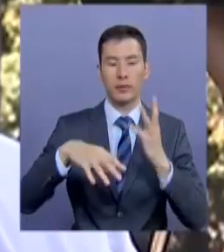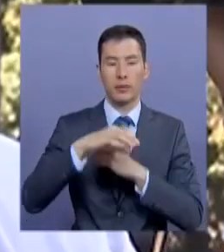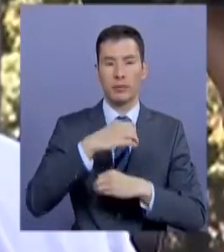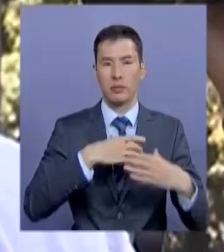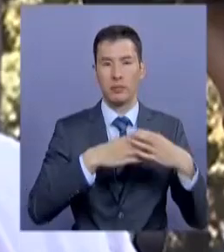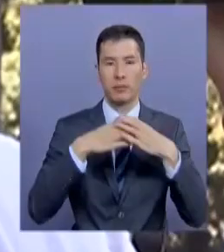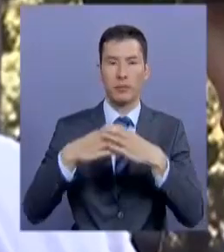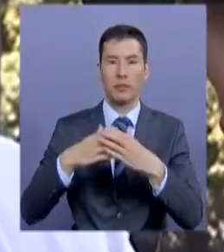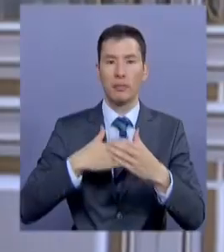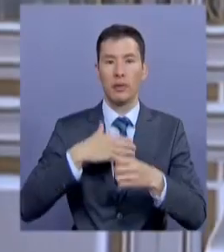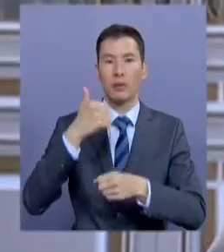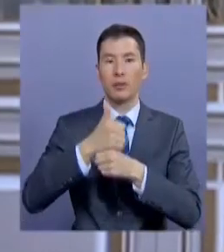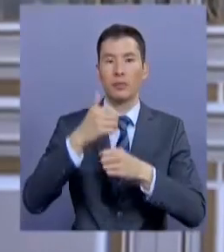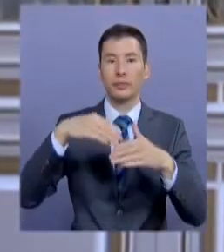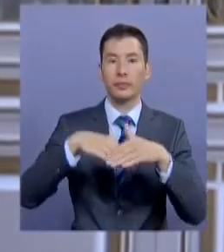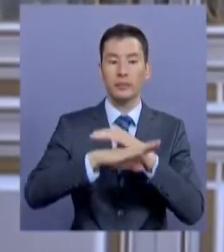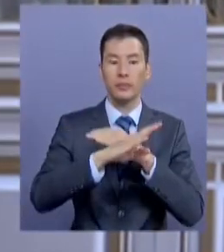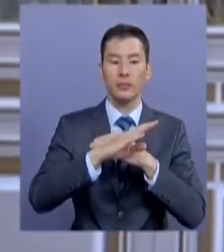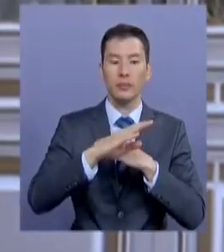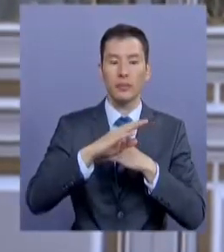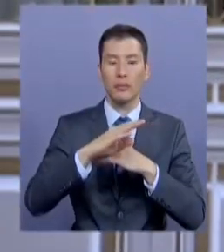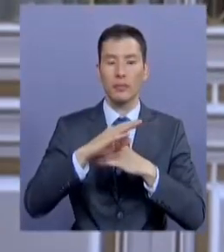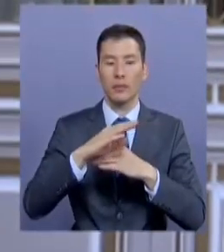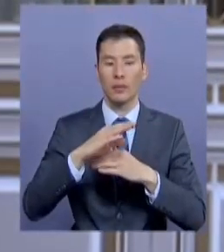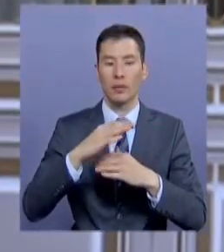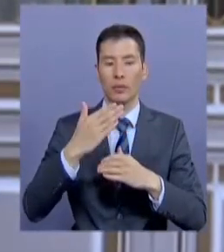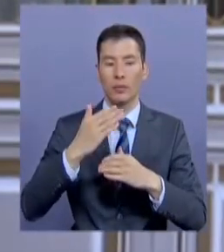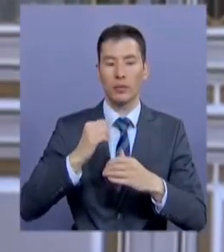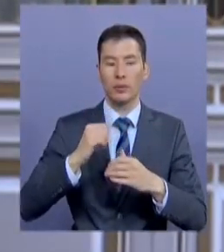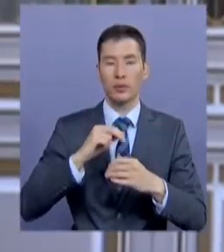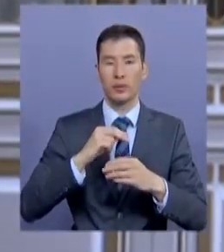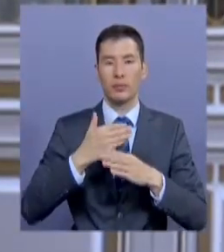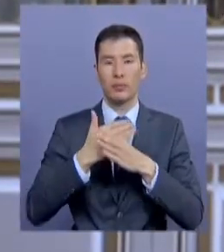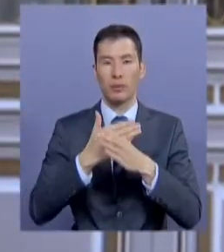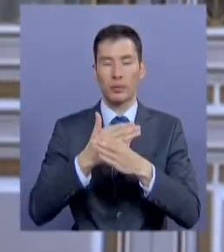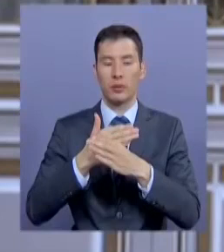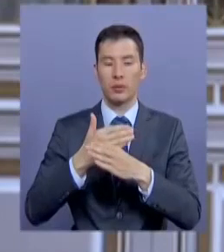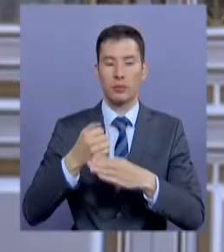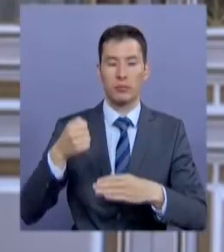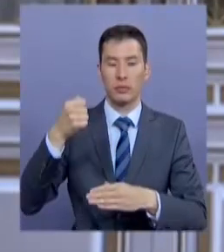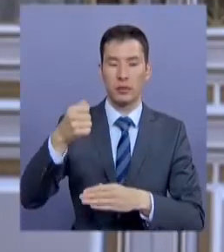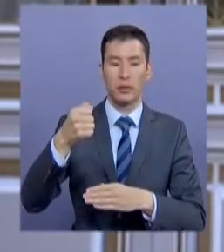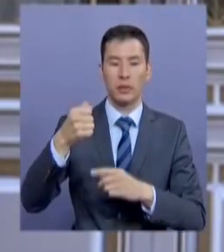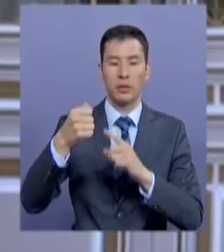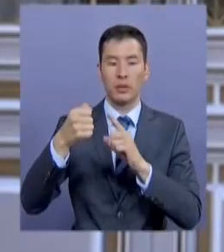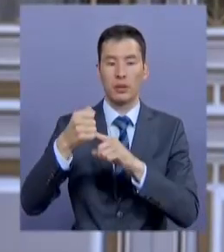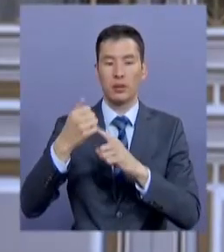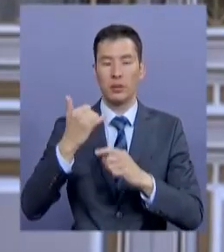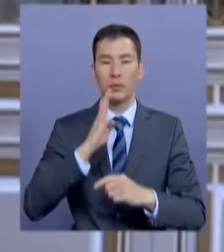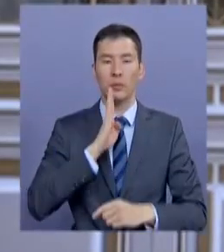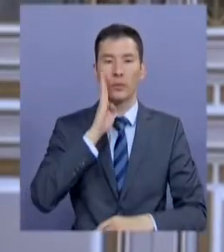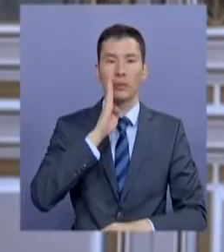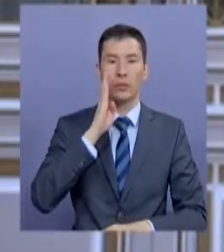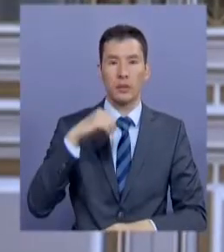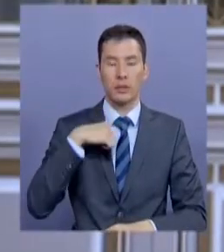тұрмыз. Біздің бастығымыз кетіпеді, біздің Темірбек Әлия Жанабелев. Оның көмекшісі Нұржан Жұмабекович дейміз. Ол кісі бүгін таңертең